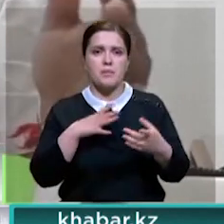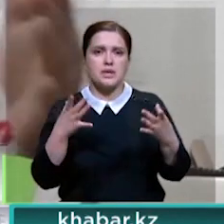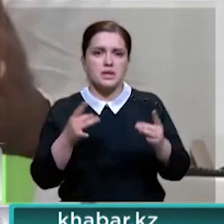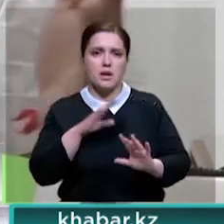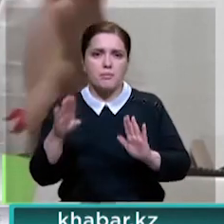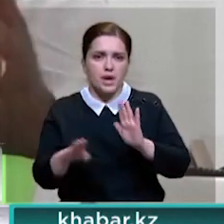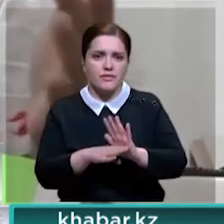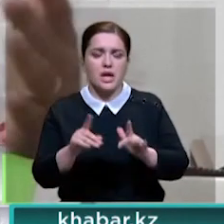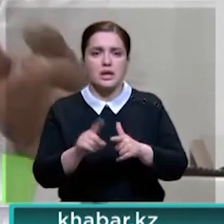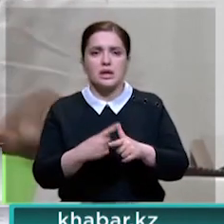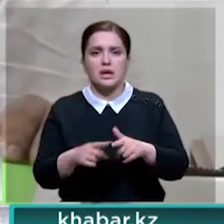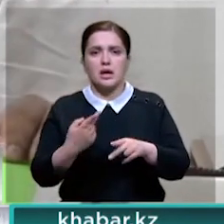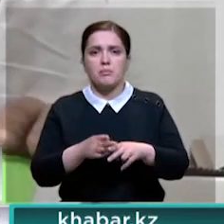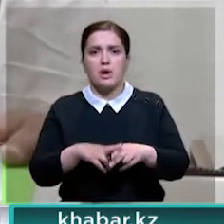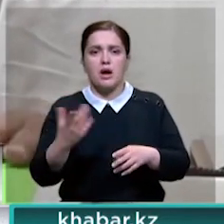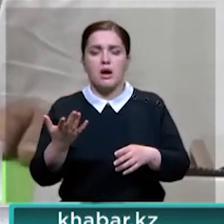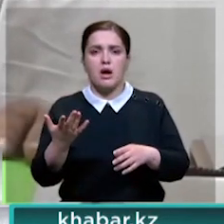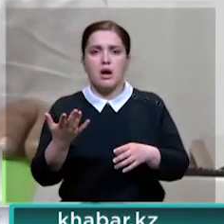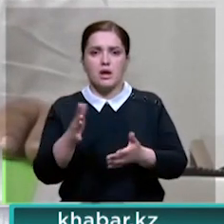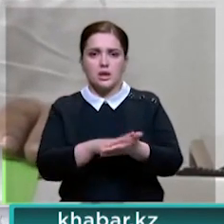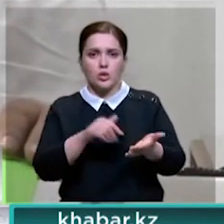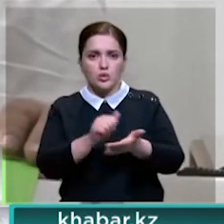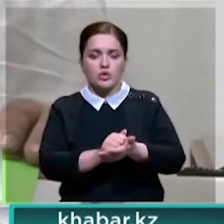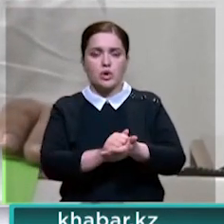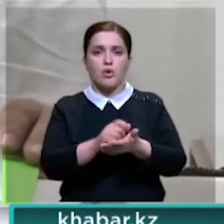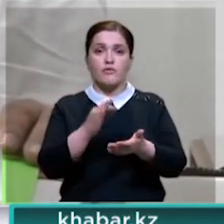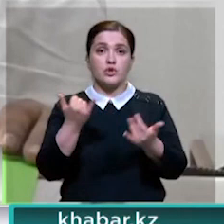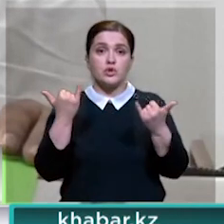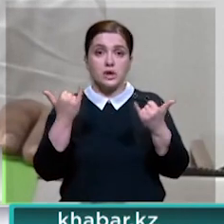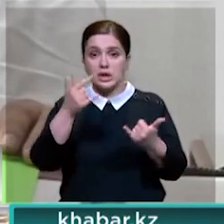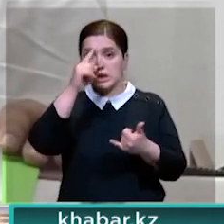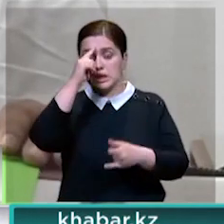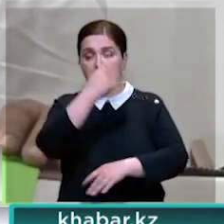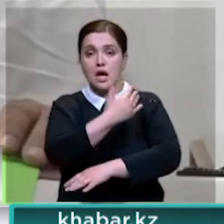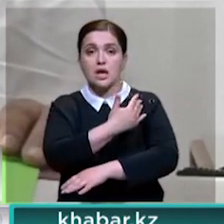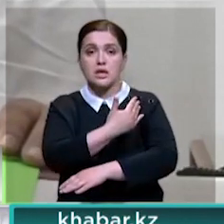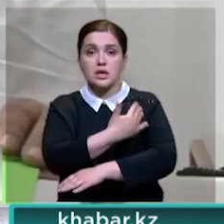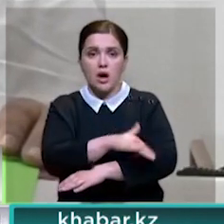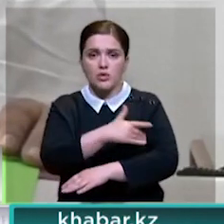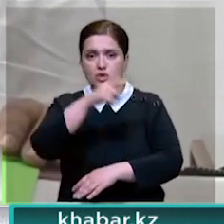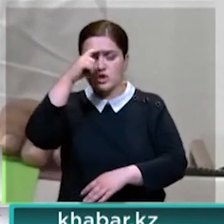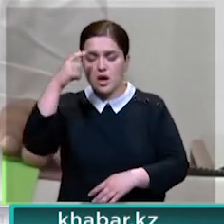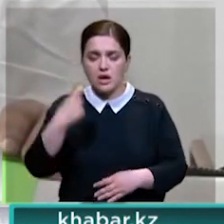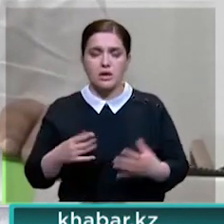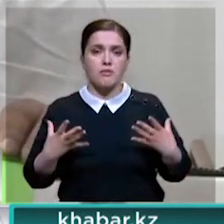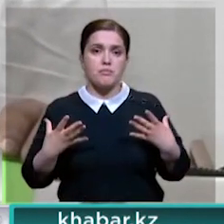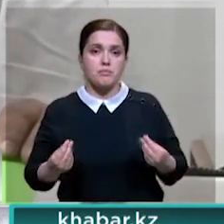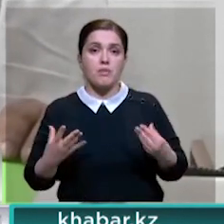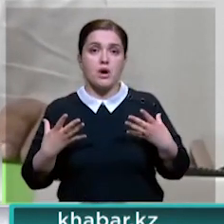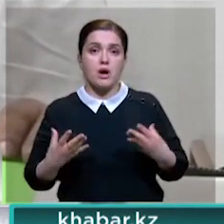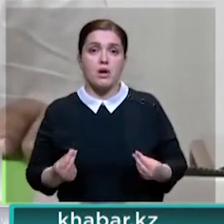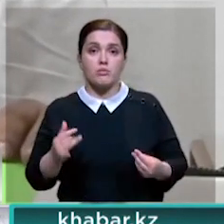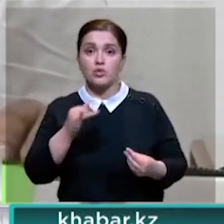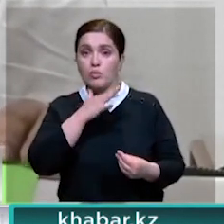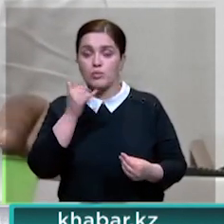под банах или на складах с гниющими овощами сегодня день я на улицах аналог парня к душно и влажно а учитывая что